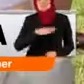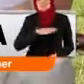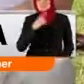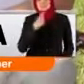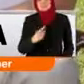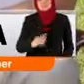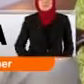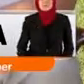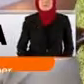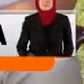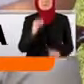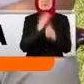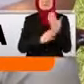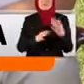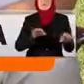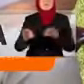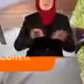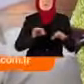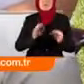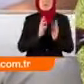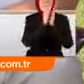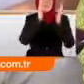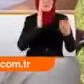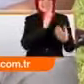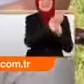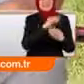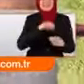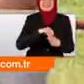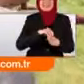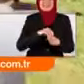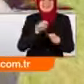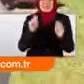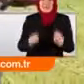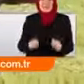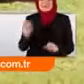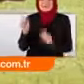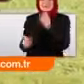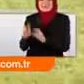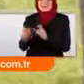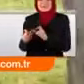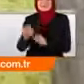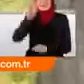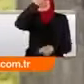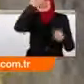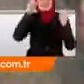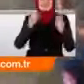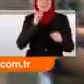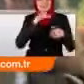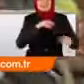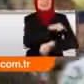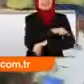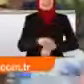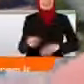istiyoruz sabah planını ormana gitmek için yapanlar artık İstanbul'da sahillere geldiler size böyle